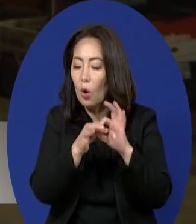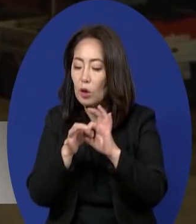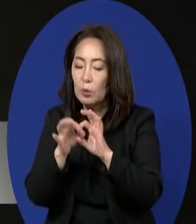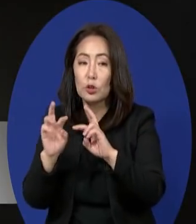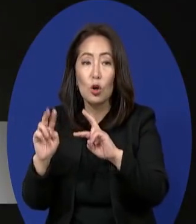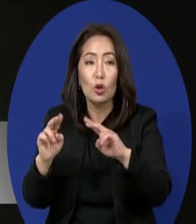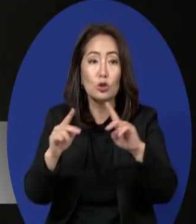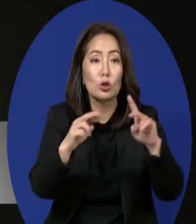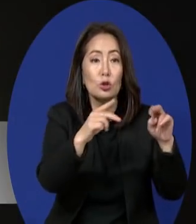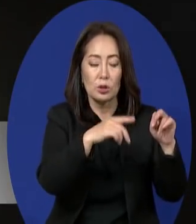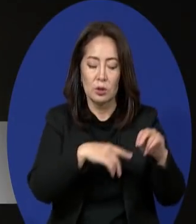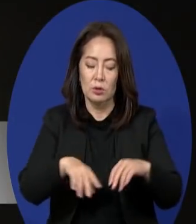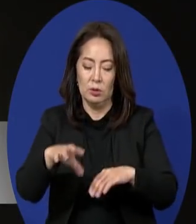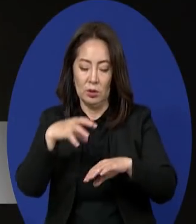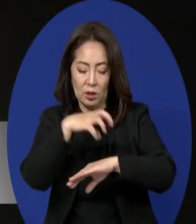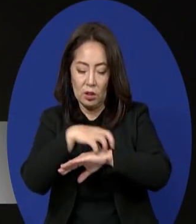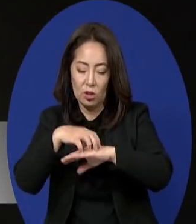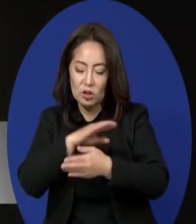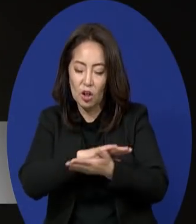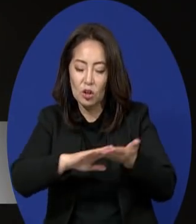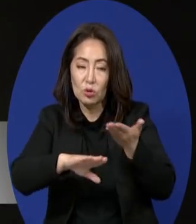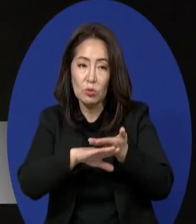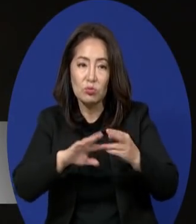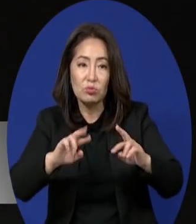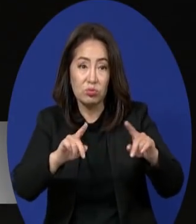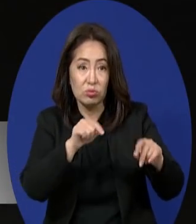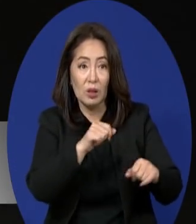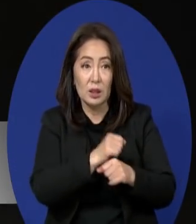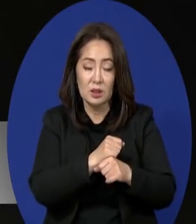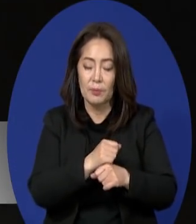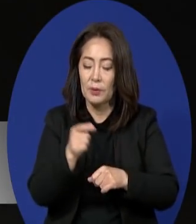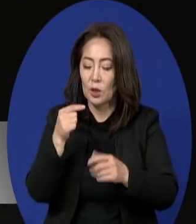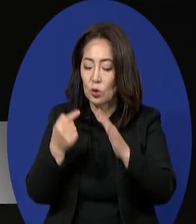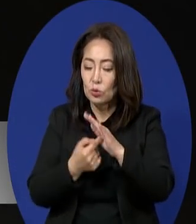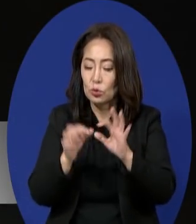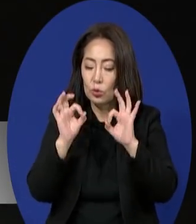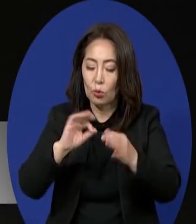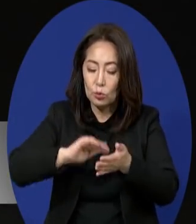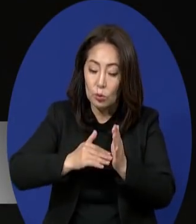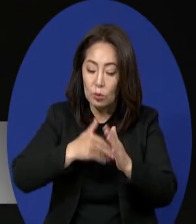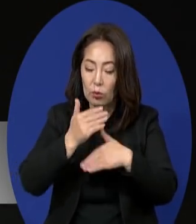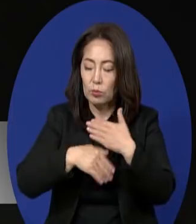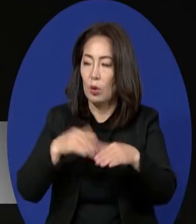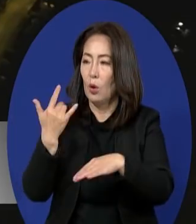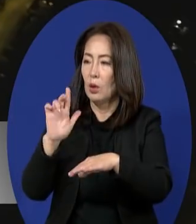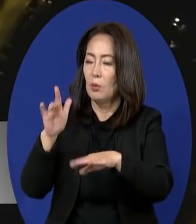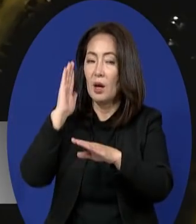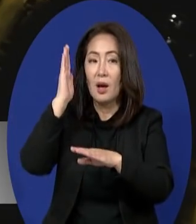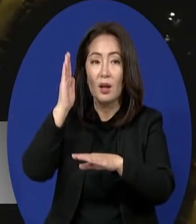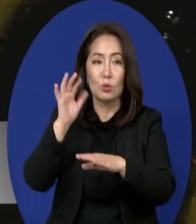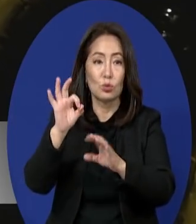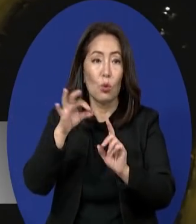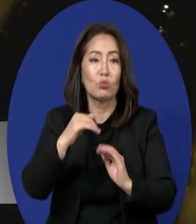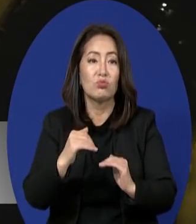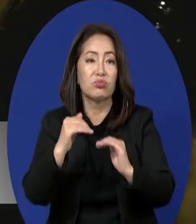гэр хороолын дахин төлөлтийг хийх суур ажлуудын нэг юм. Улс өртэй зөв төлөлт хотын ирээдүйн зөв хөгжилд хөтлөн гэж их